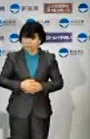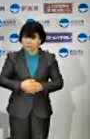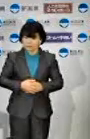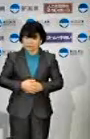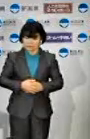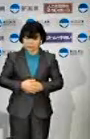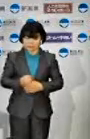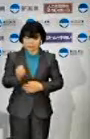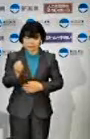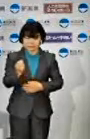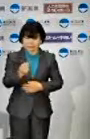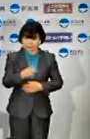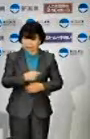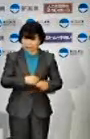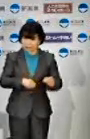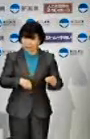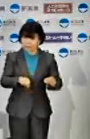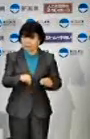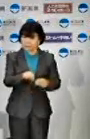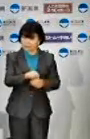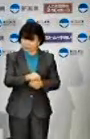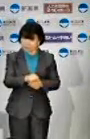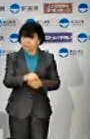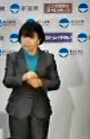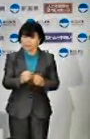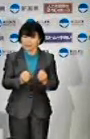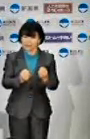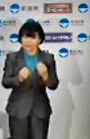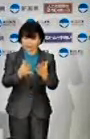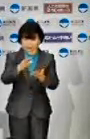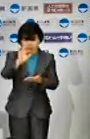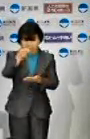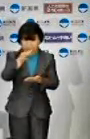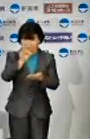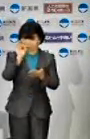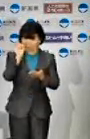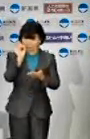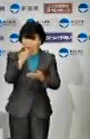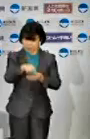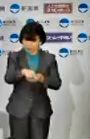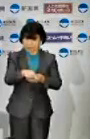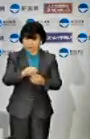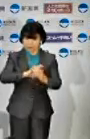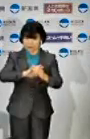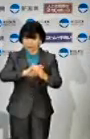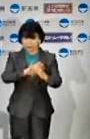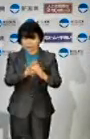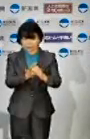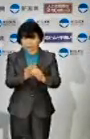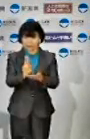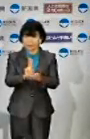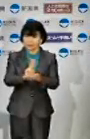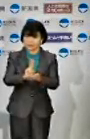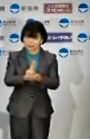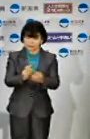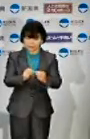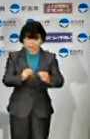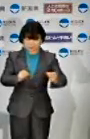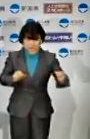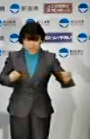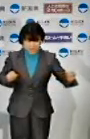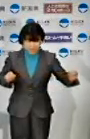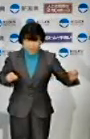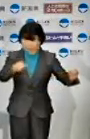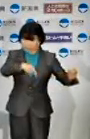一方でですね、やっぱりその新たな課税になりますと、その今また新型コロナウイルスがかなり長期化している中で